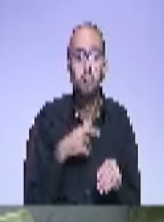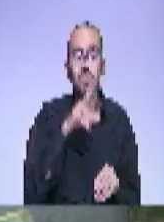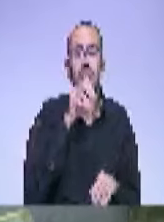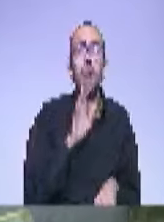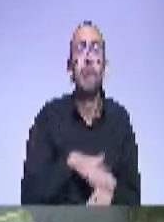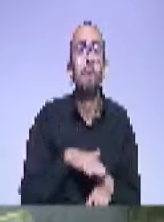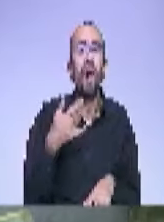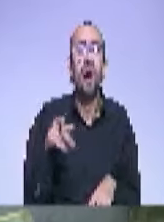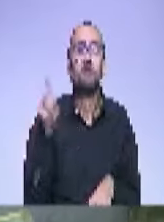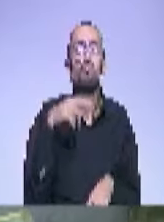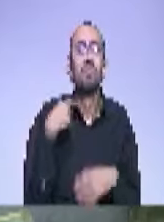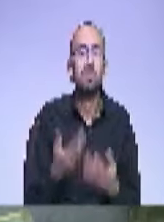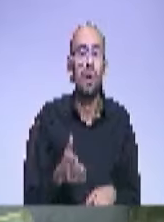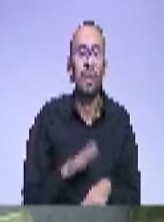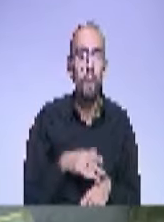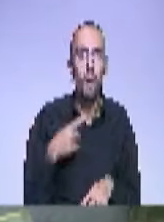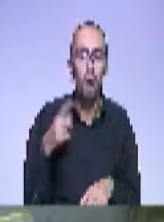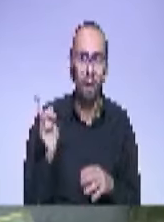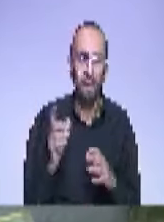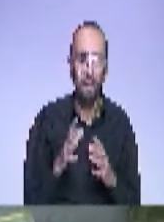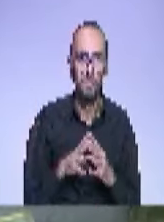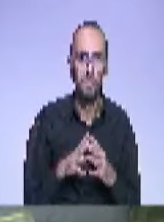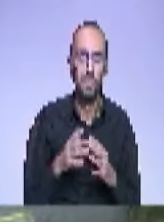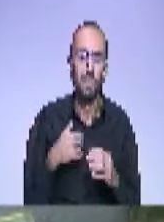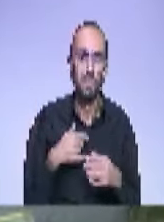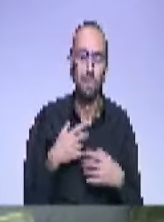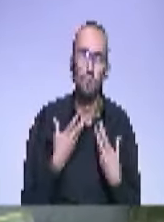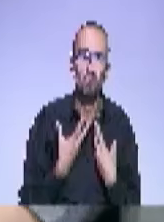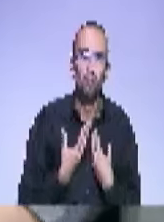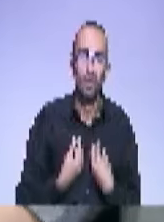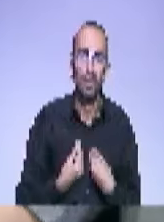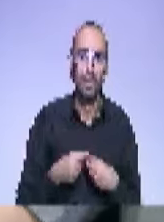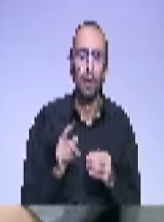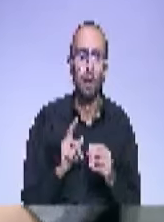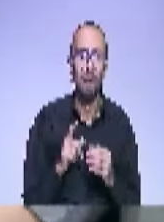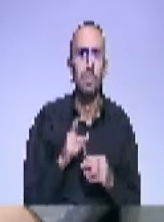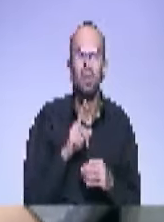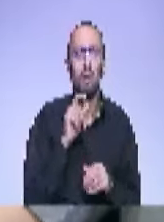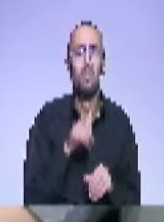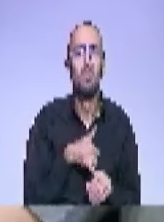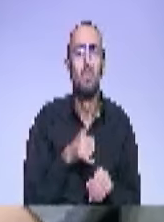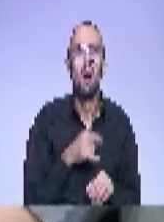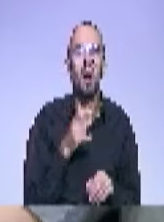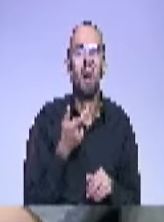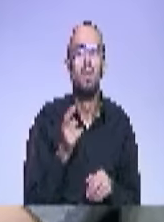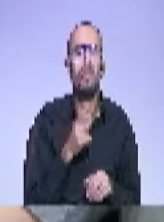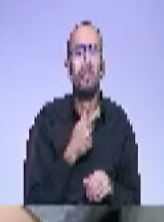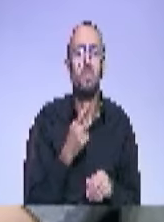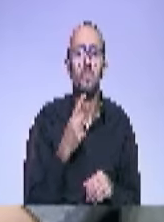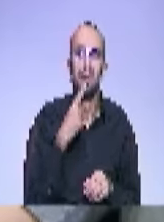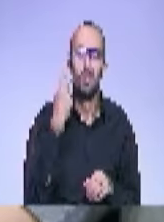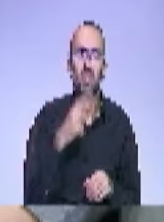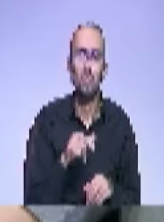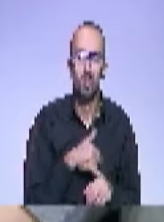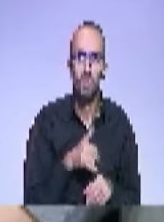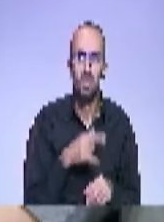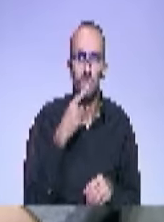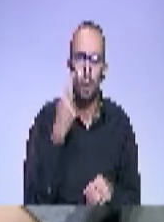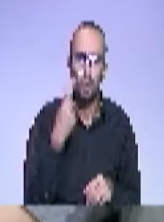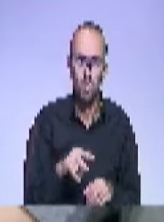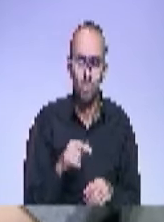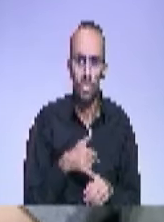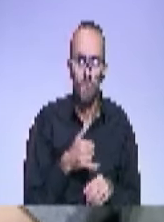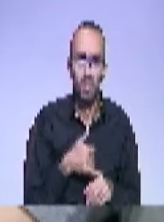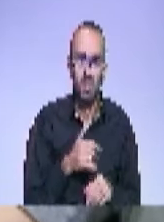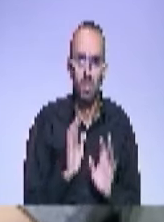جايبه خدامه ليهم اصلا، فما عجبنيش الوضع. انت اتخطبتي قد ايه يا حبيبتي؟ خطبتي سنه ونص. وفي